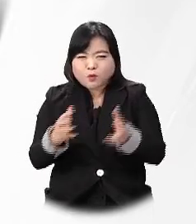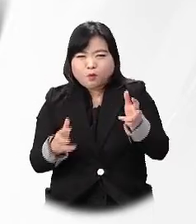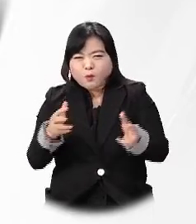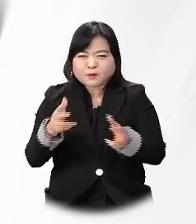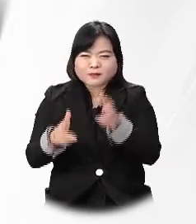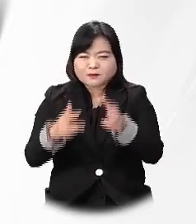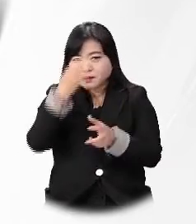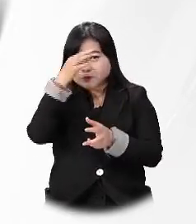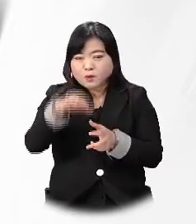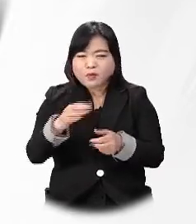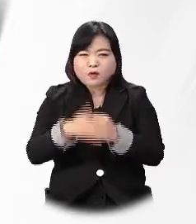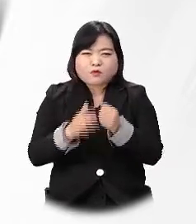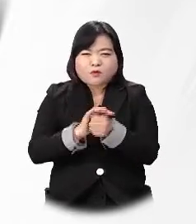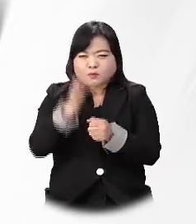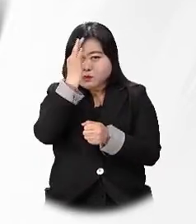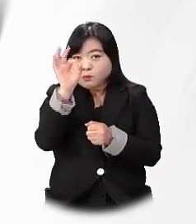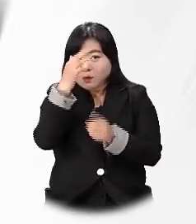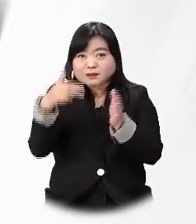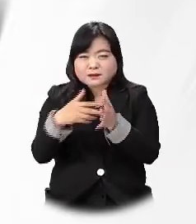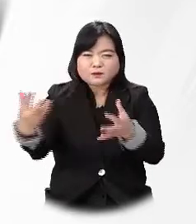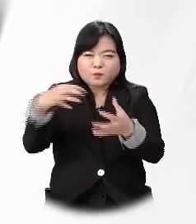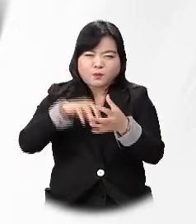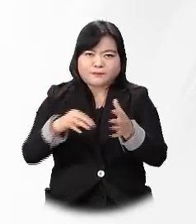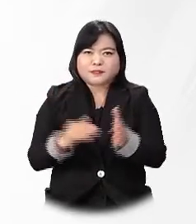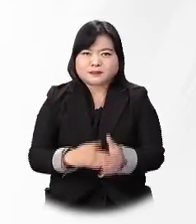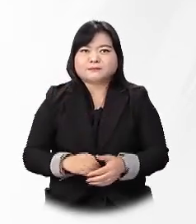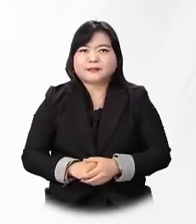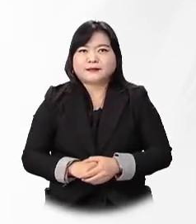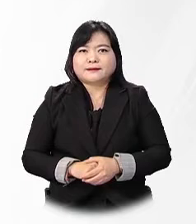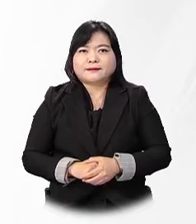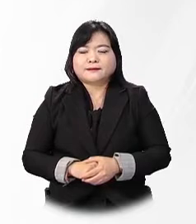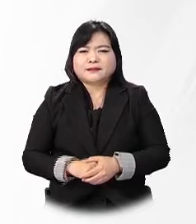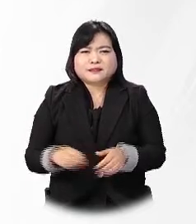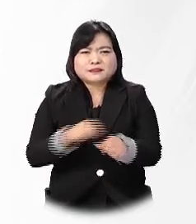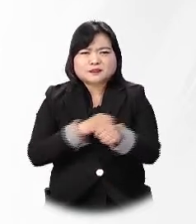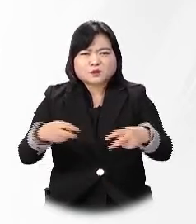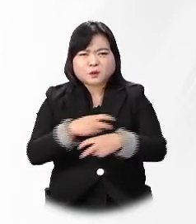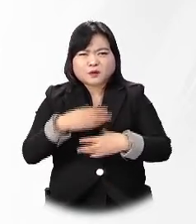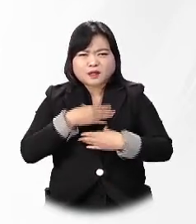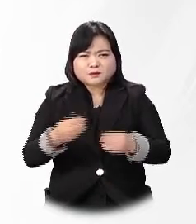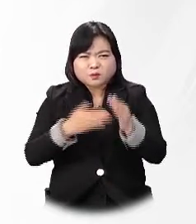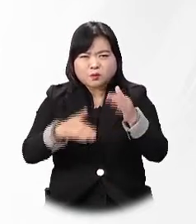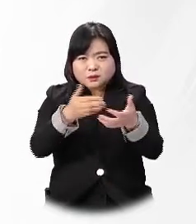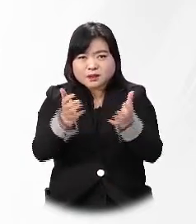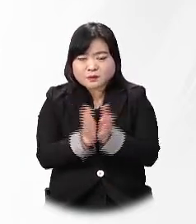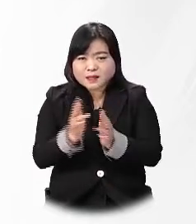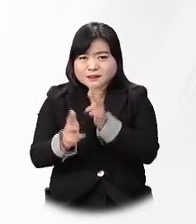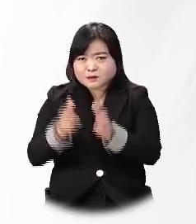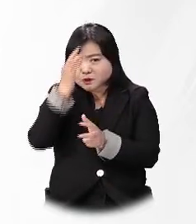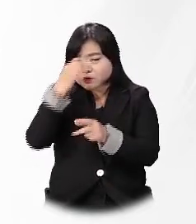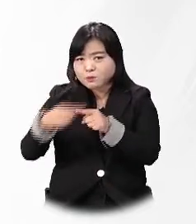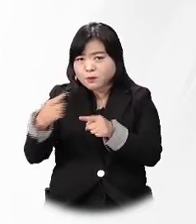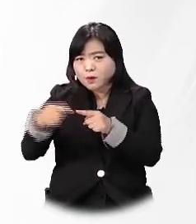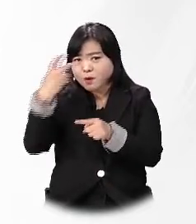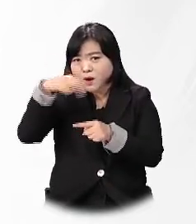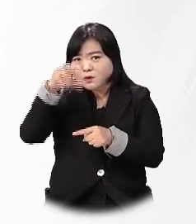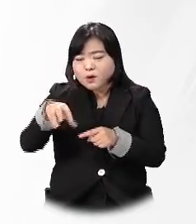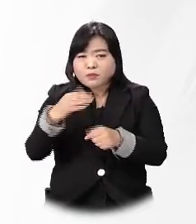로봇산업진흥원, 대구경북천복재단도 포함됐습니다. 특히 교통안전공단과